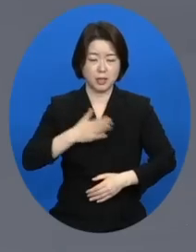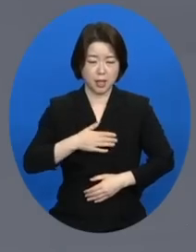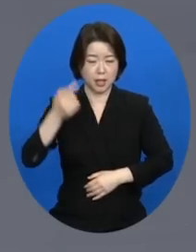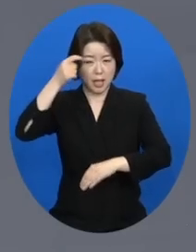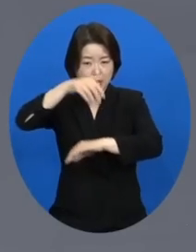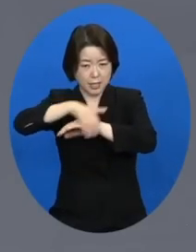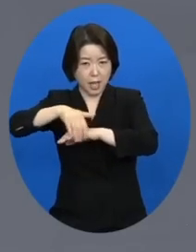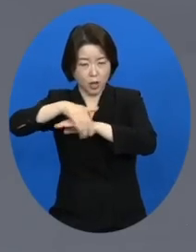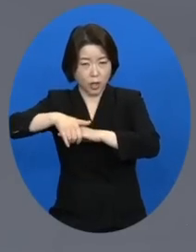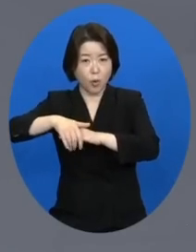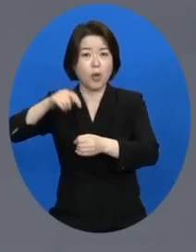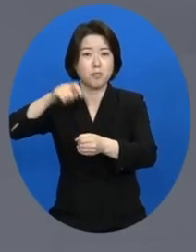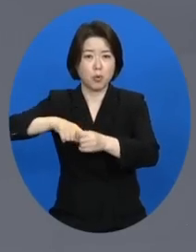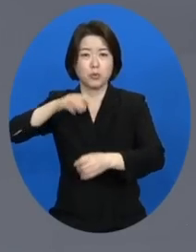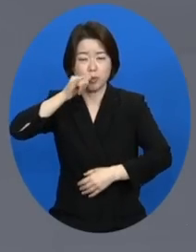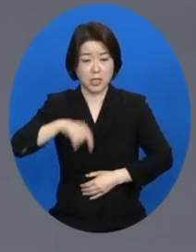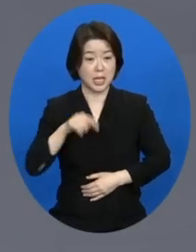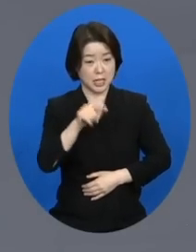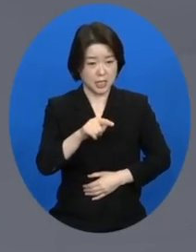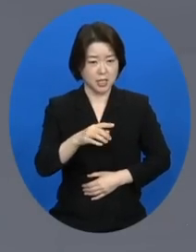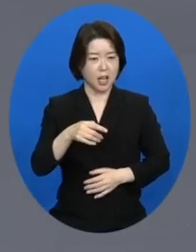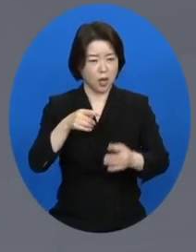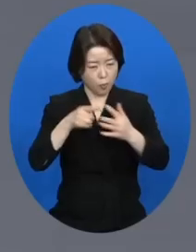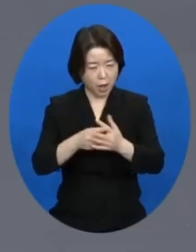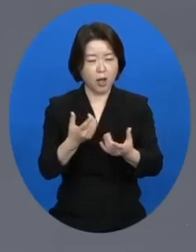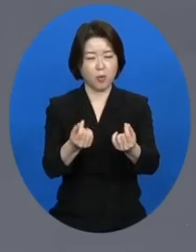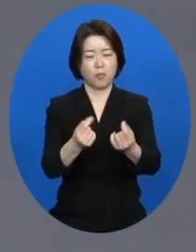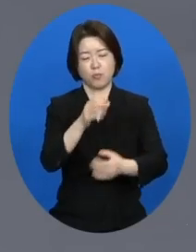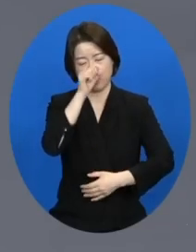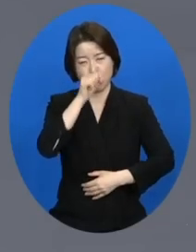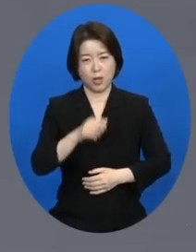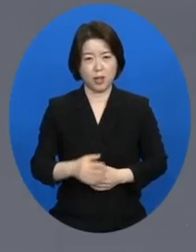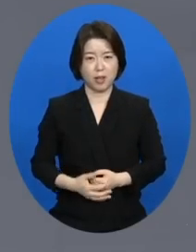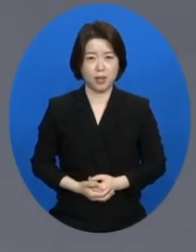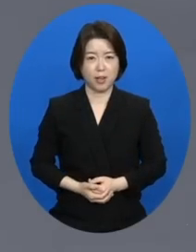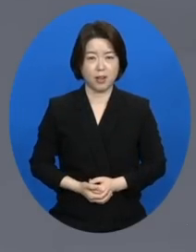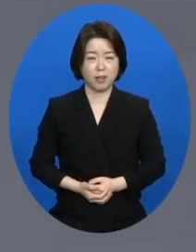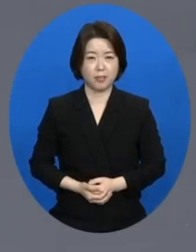하샤브 의도한 것이다. 너가 그것을 알았으면 좋겠다라는 거죠.